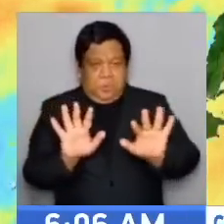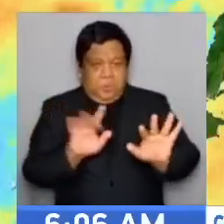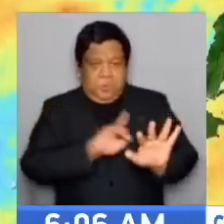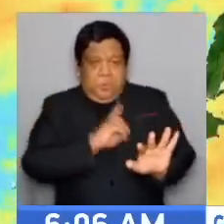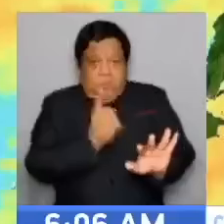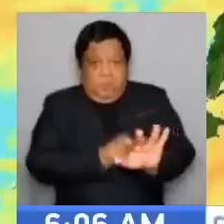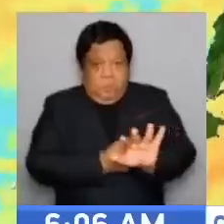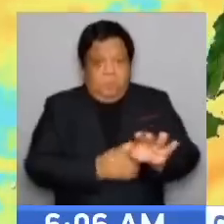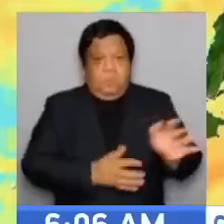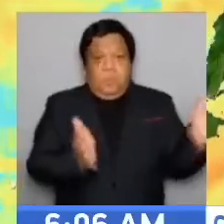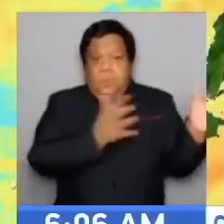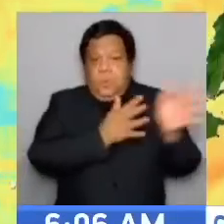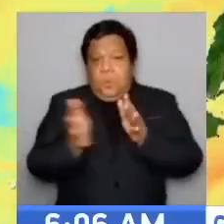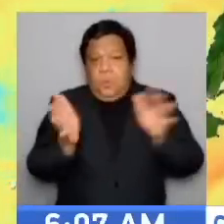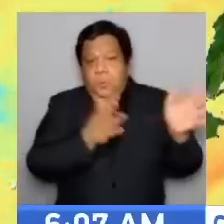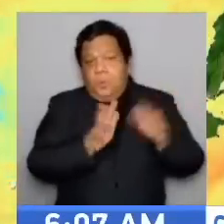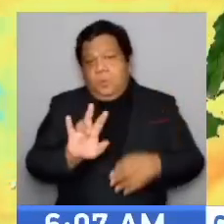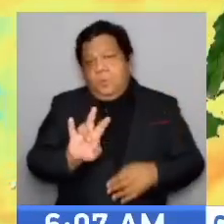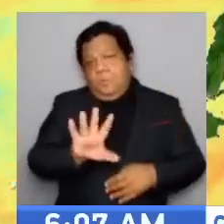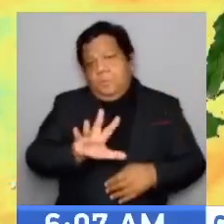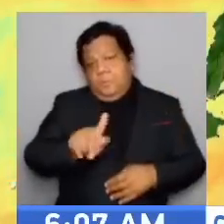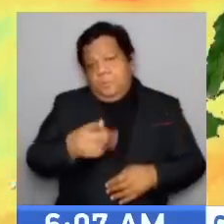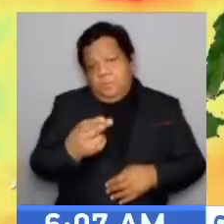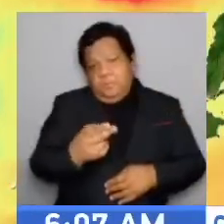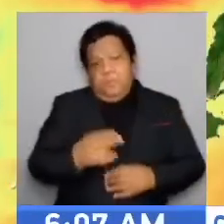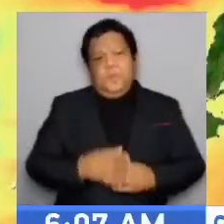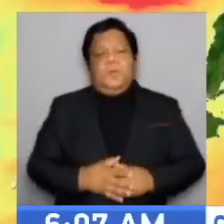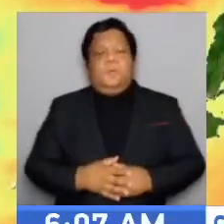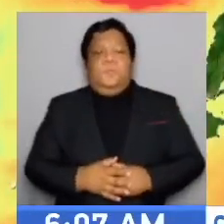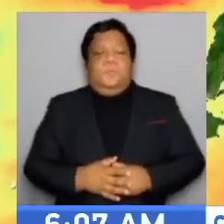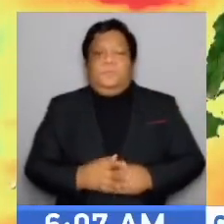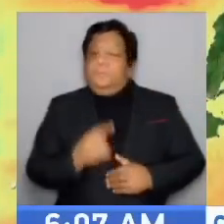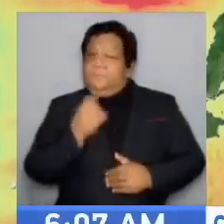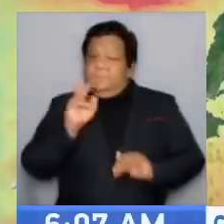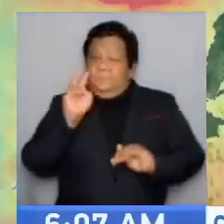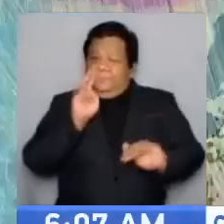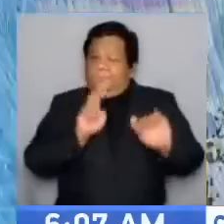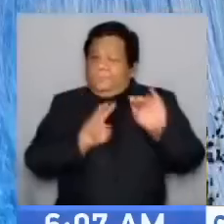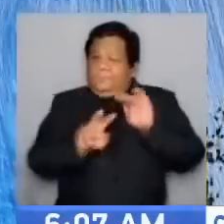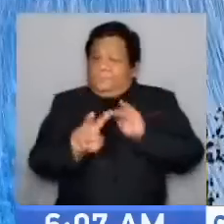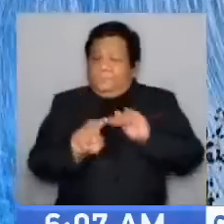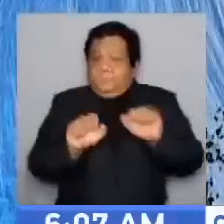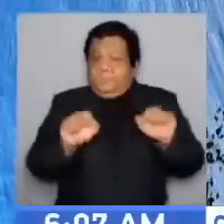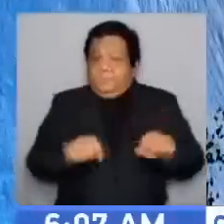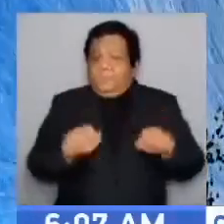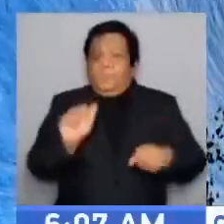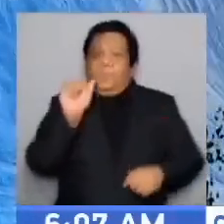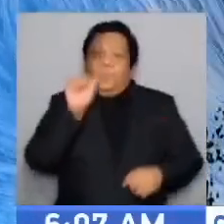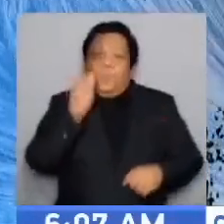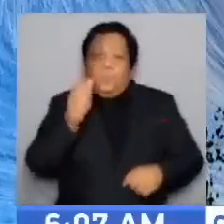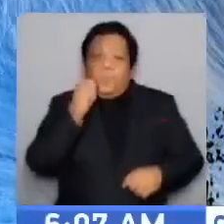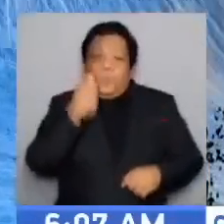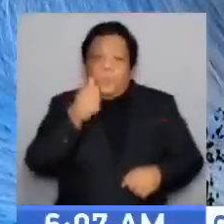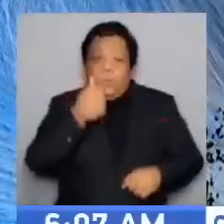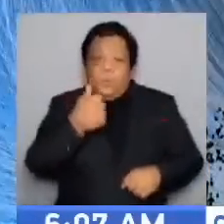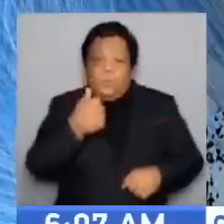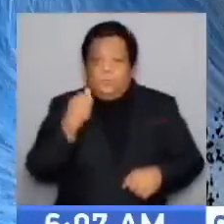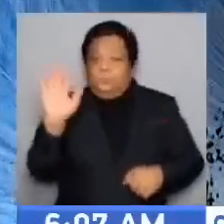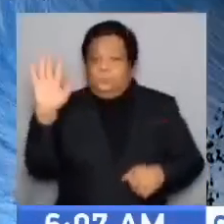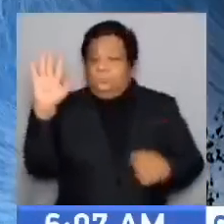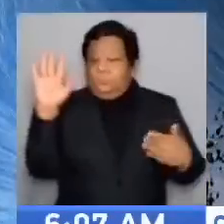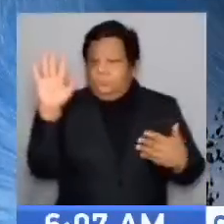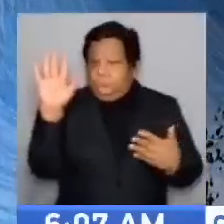per hour. Base sa wind forecast ng Metro Weather, posibleng mag-landfall bukas ang bagyong Paeng o kaya dumaan ito malapit sa